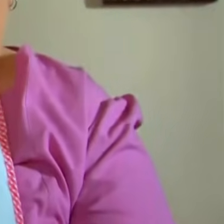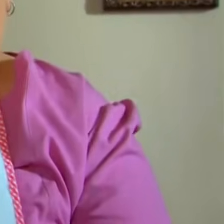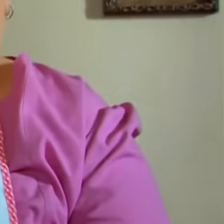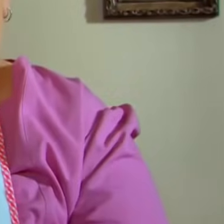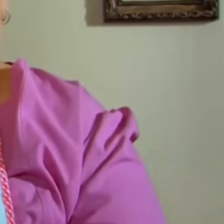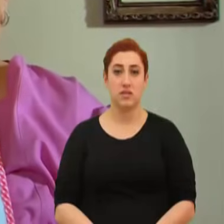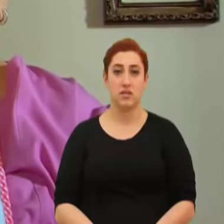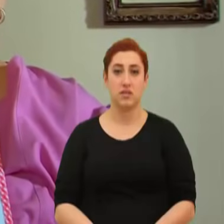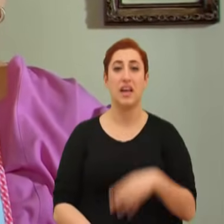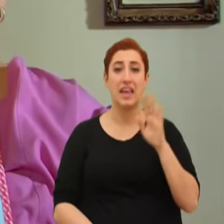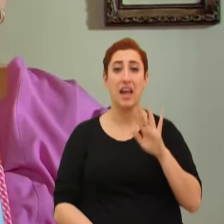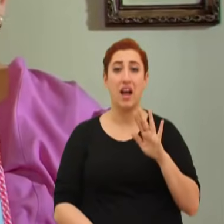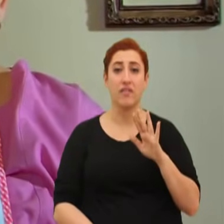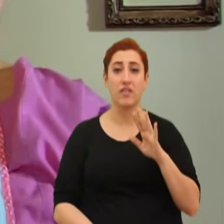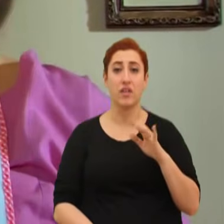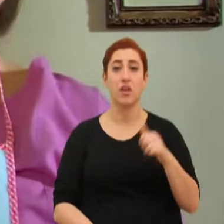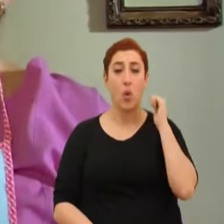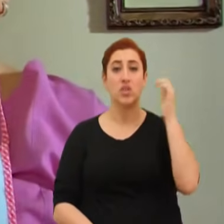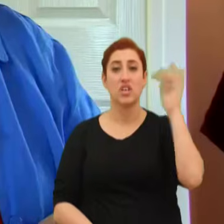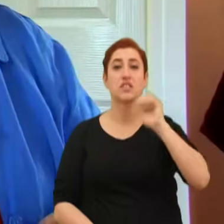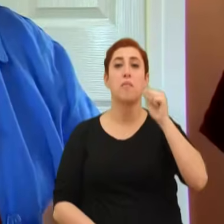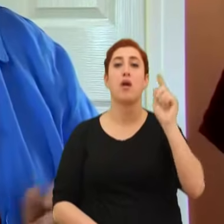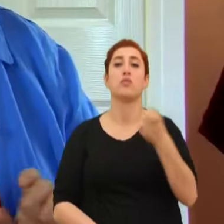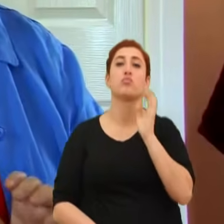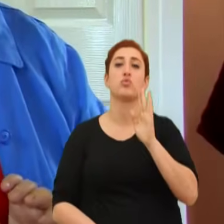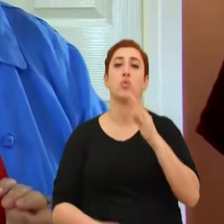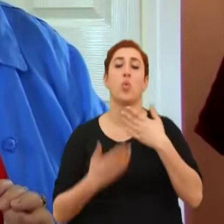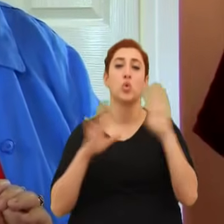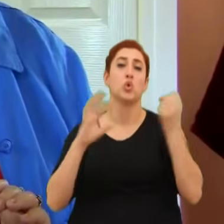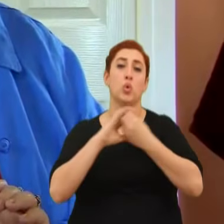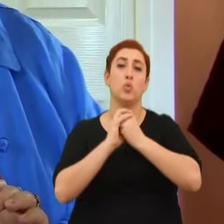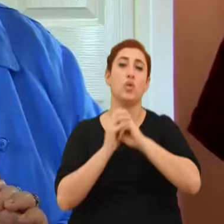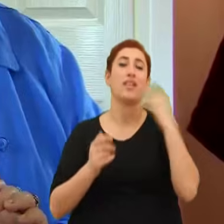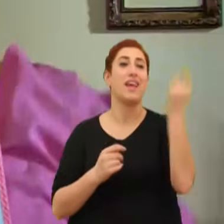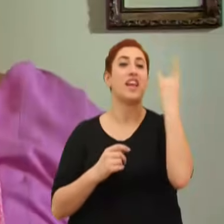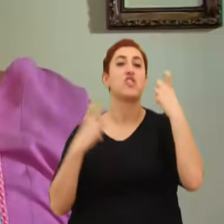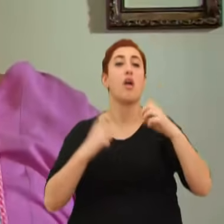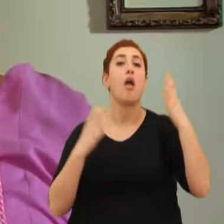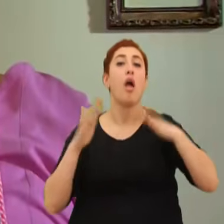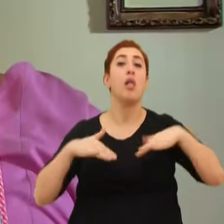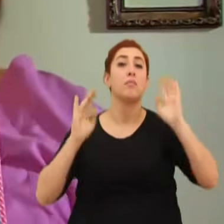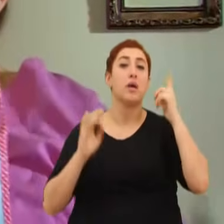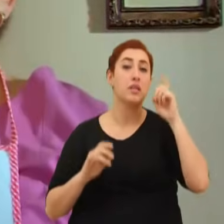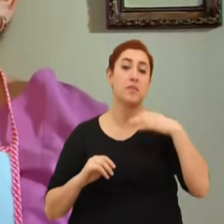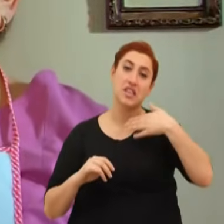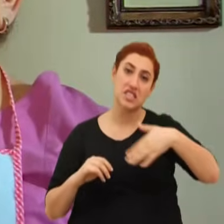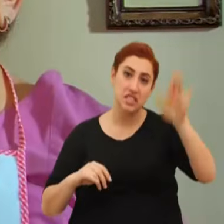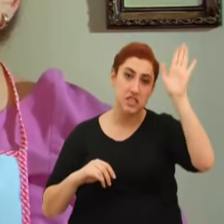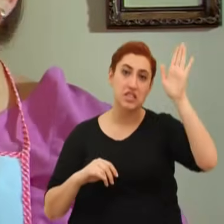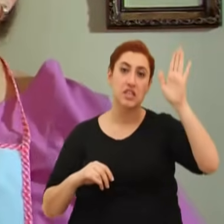yuvarlak şekil veriyor. Yani dönecek zamanı buldular. Koca dünyada gezilecek yer kalmadı mı ya?